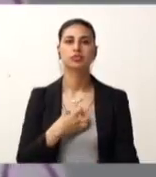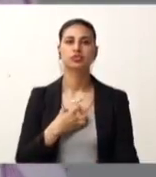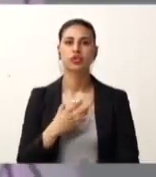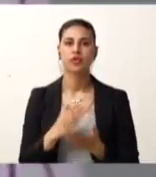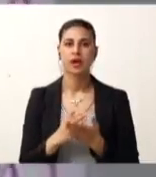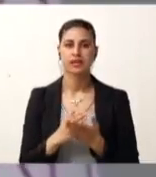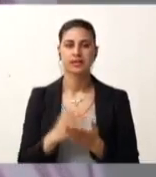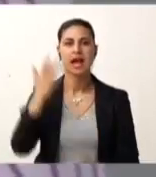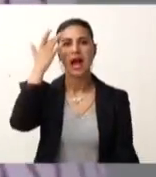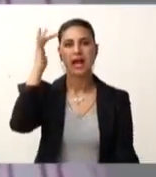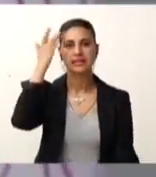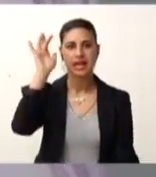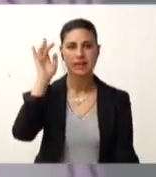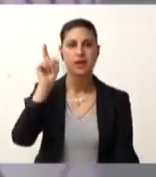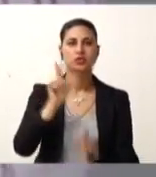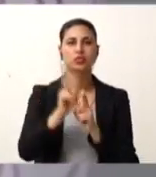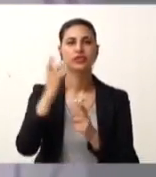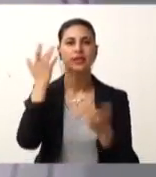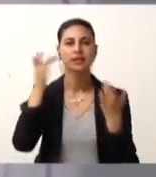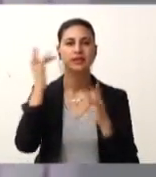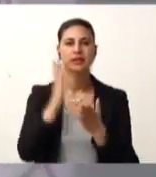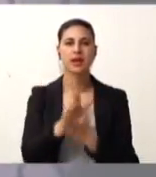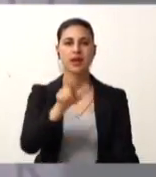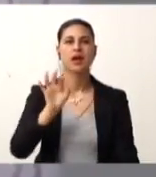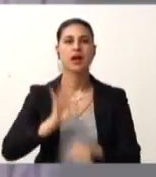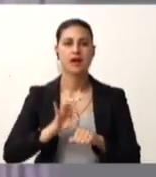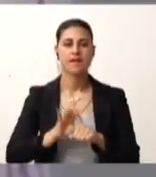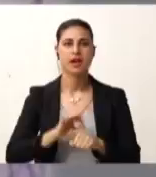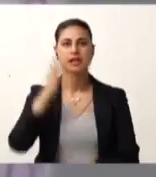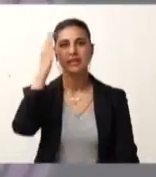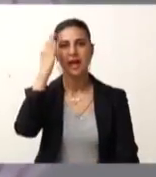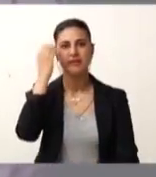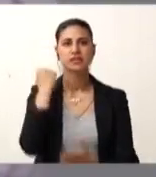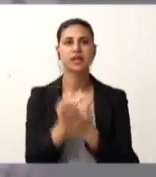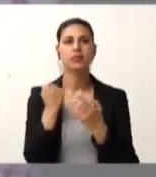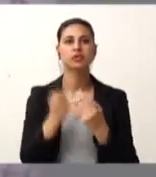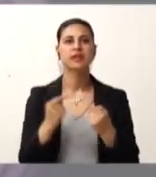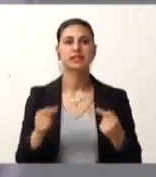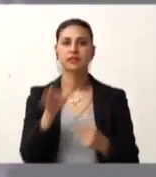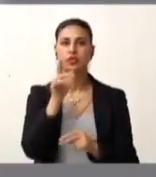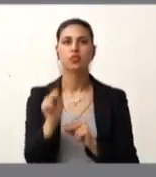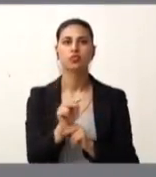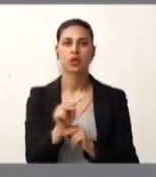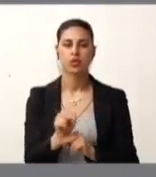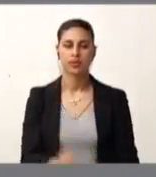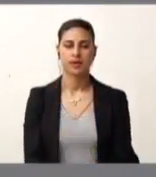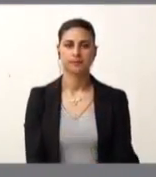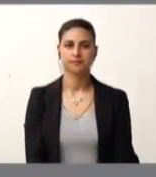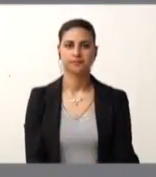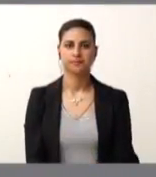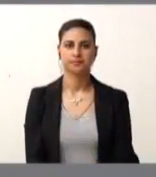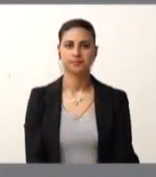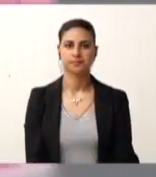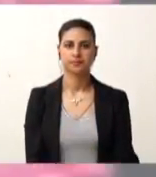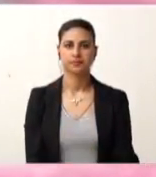ასრულებს ალცჰაიმერის, გაფანტული სკლეროზის, თავის ტვინის ტრავმული და სხვა დაზიანების მკურნალობის დროს.